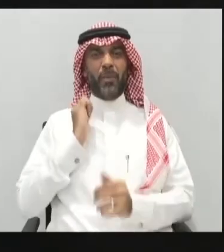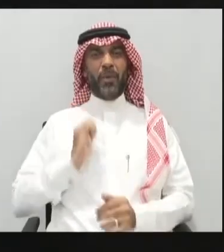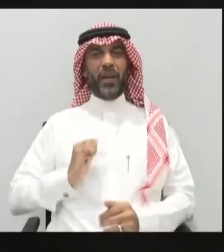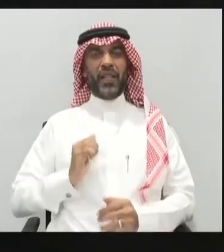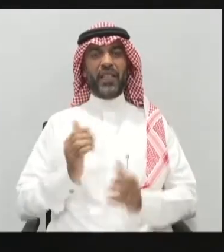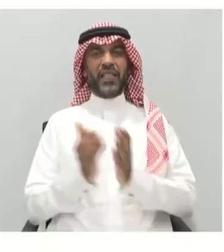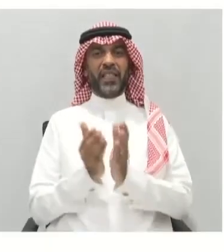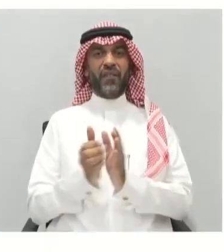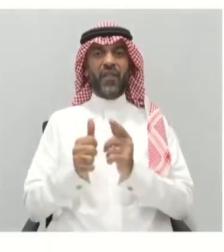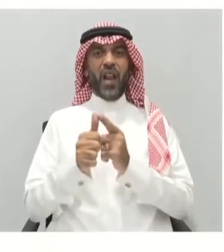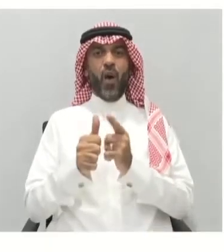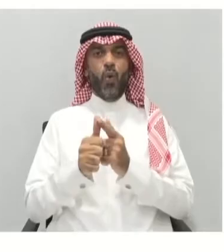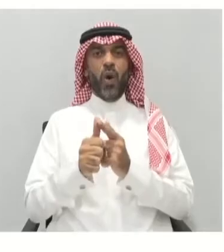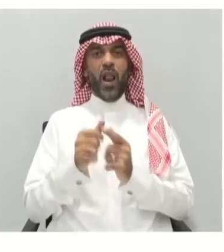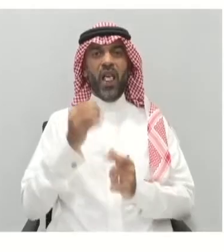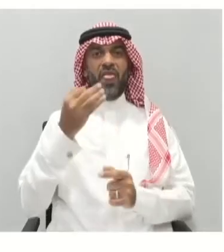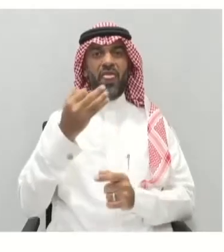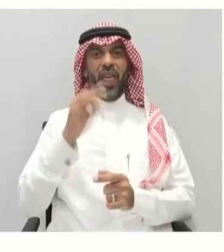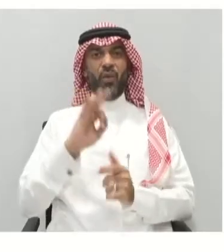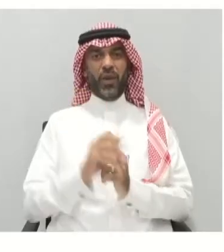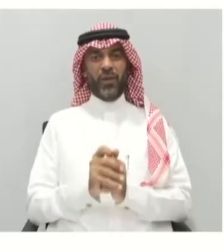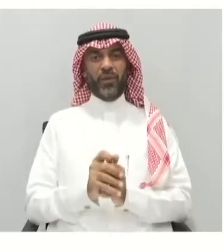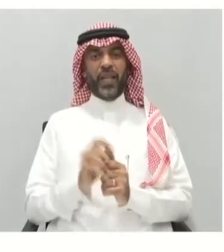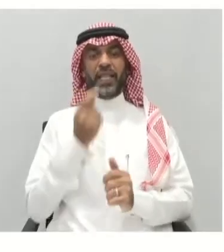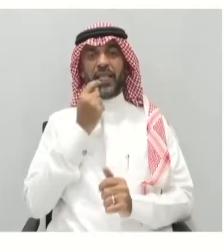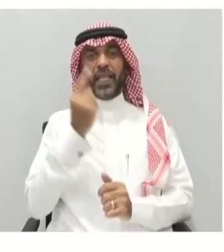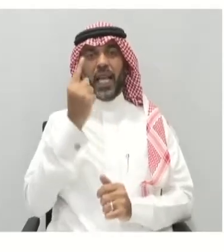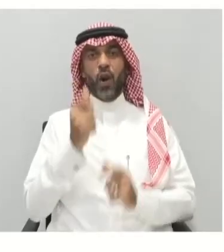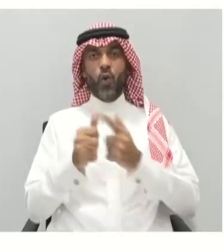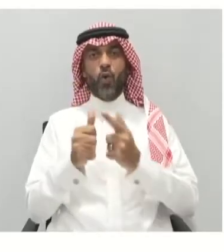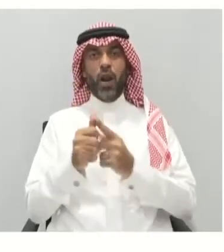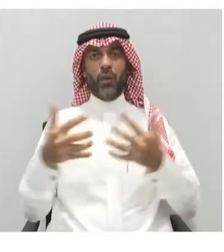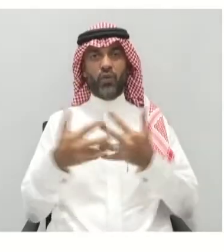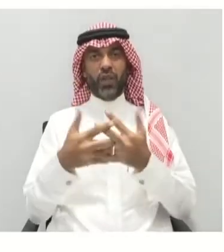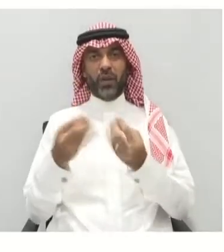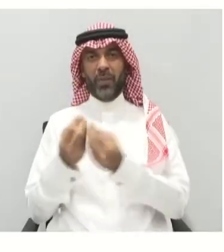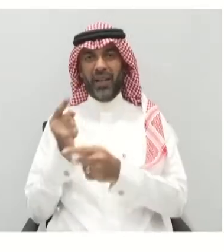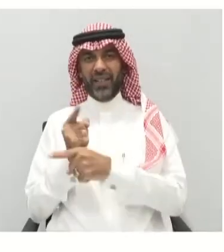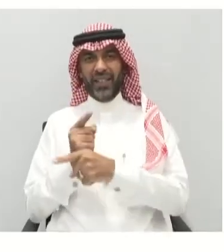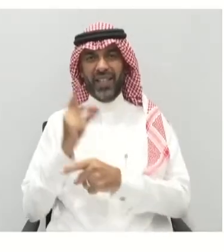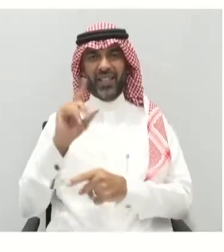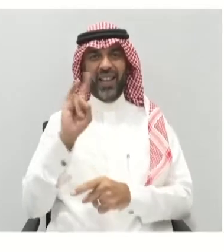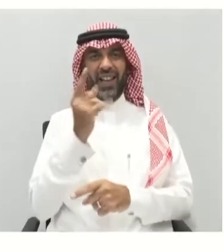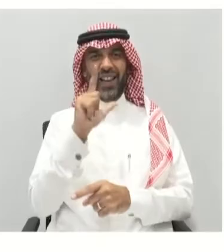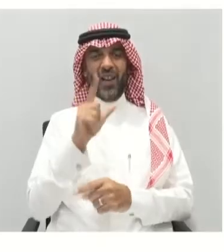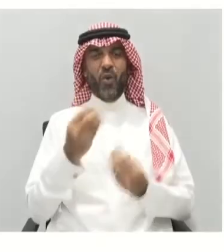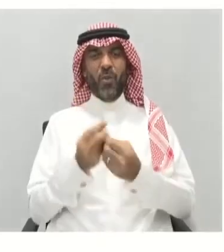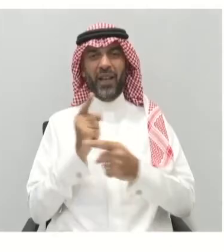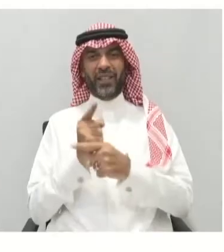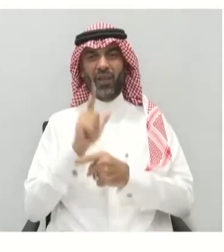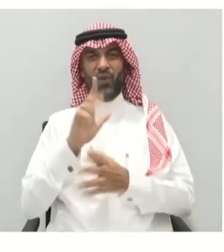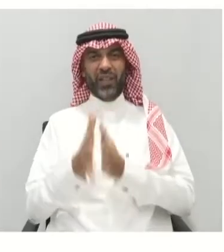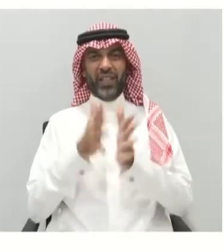ماده التفكير الناقد السنه الاولى المشتركه معكم الاستاذ طلال المهباش ومترجم لغه الاشاره